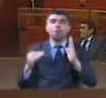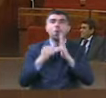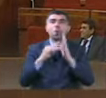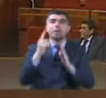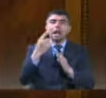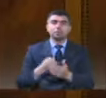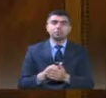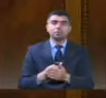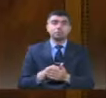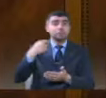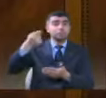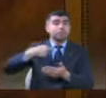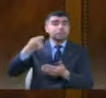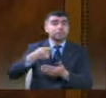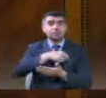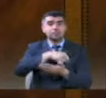سددناها،